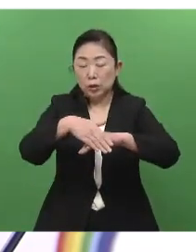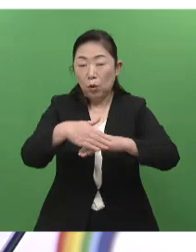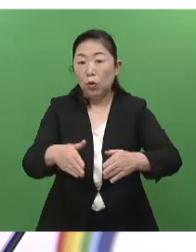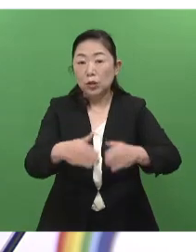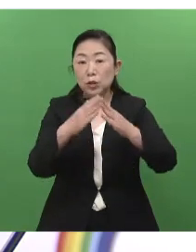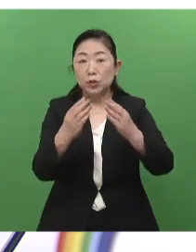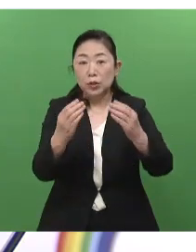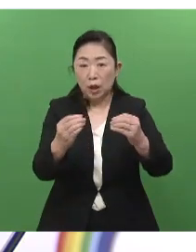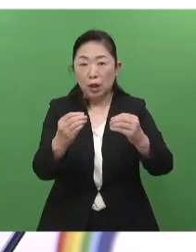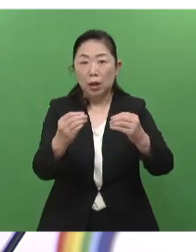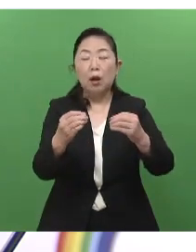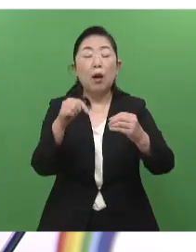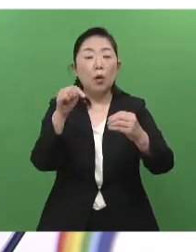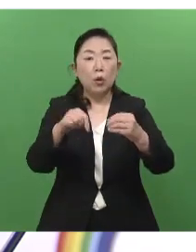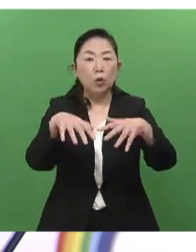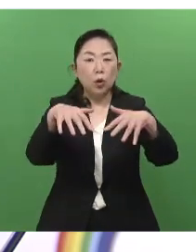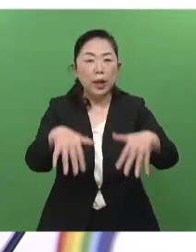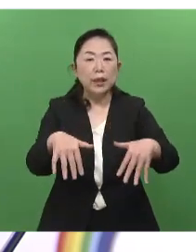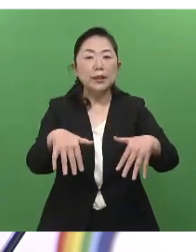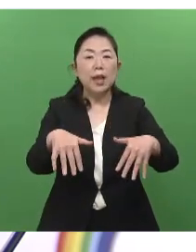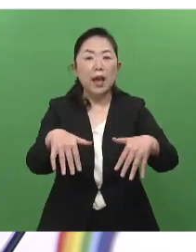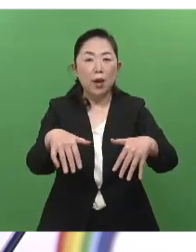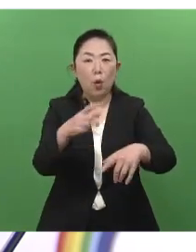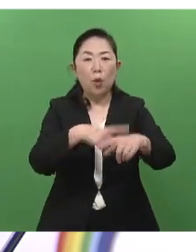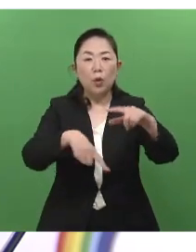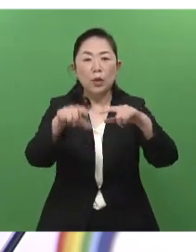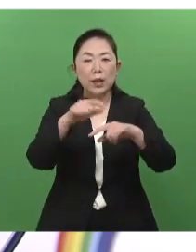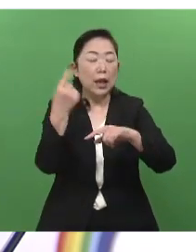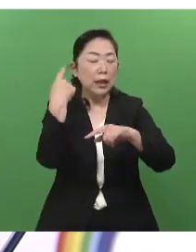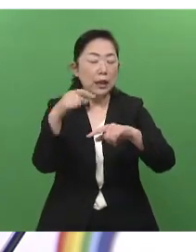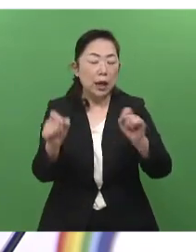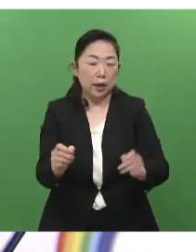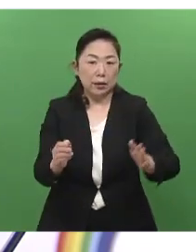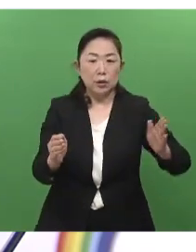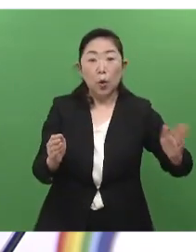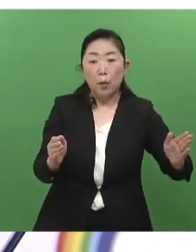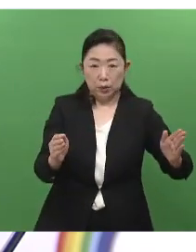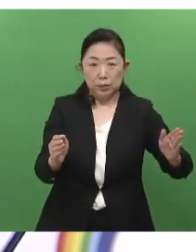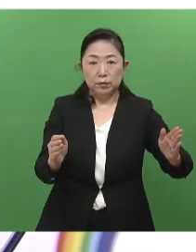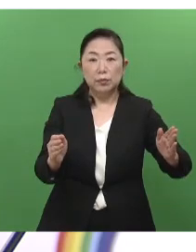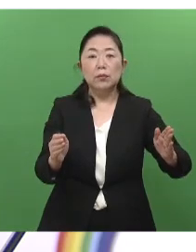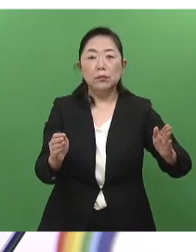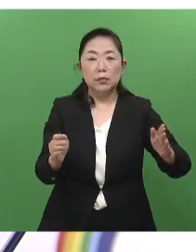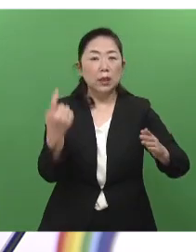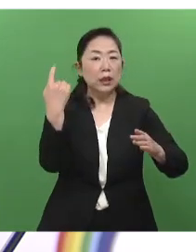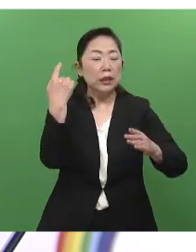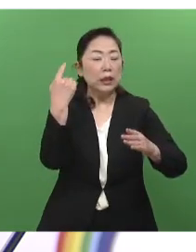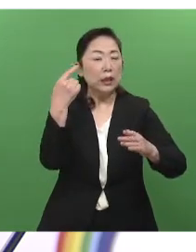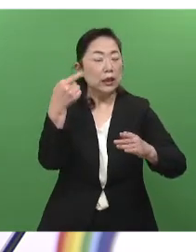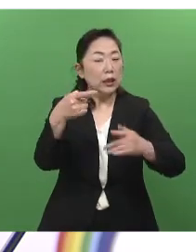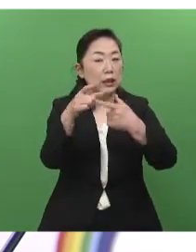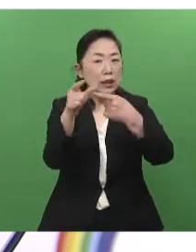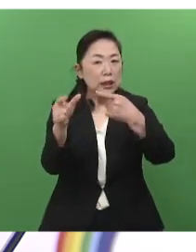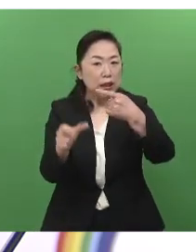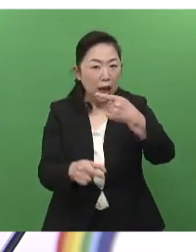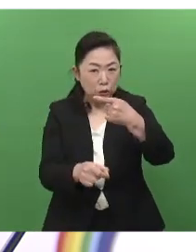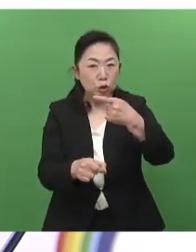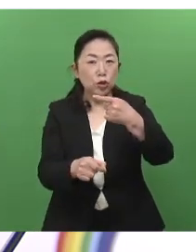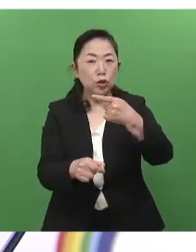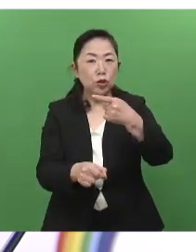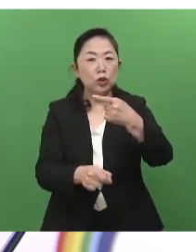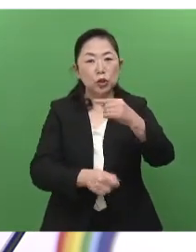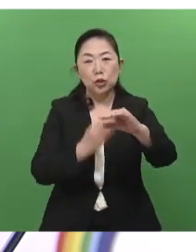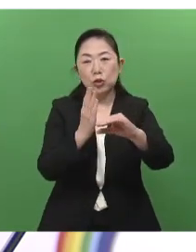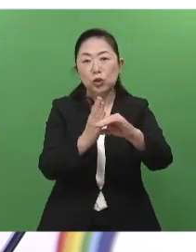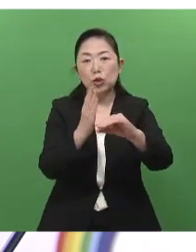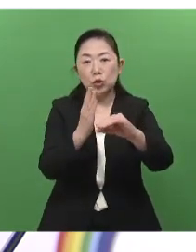制をさらに1ヶ月延長して生かしたい、そして1月中の週末も引き続き対応を